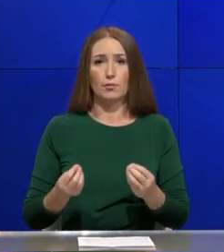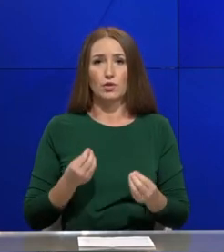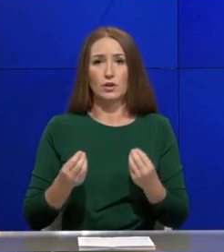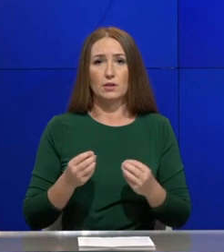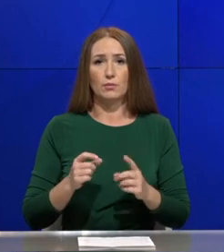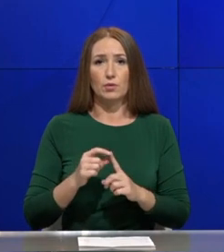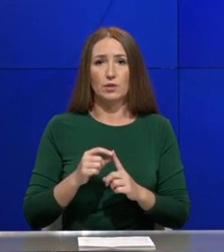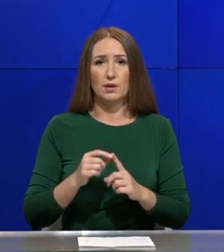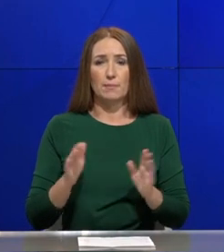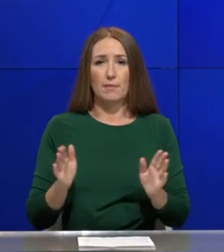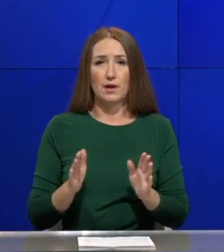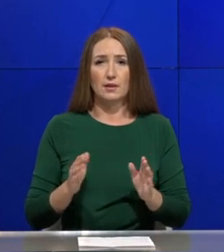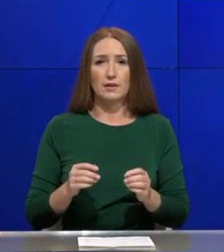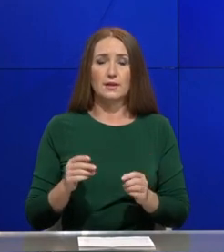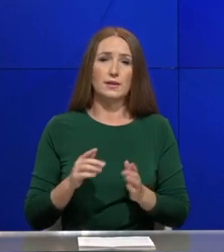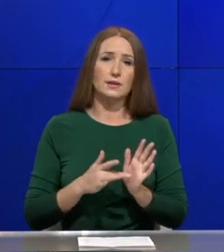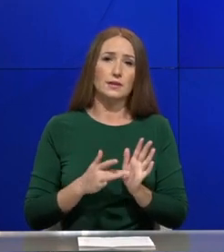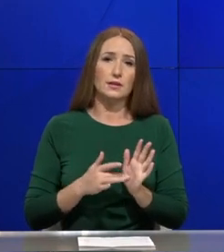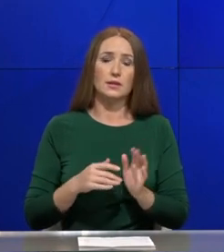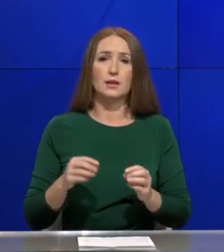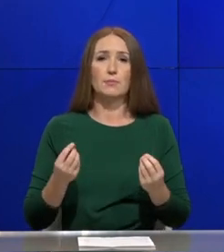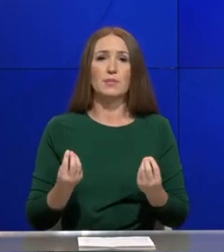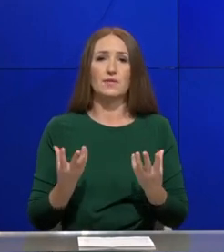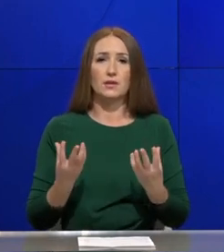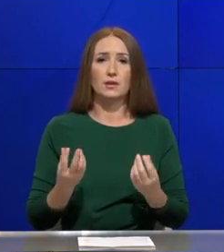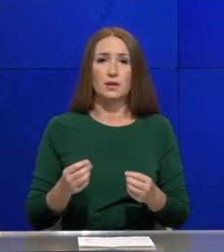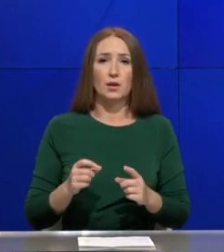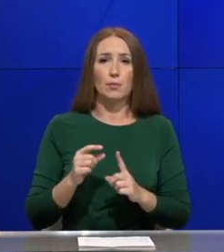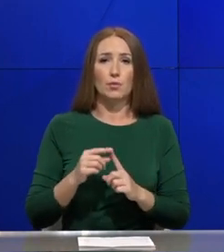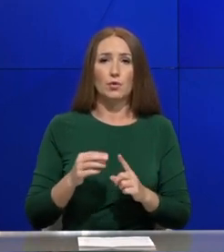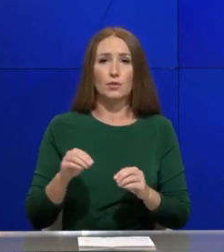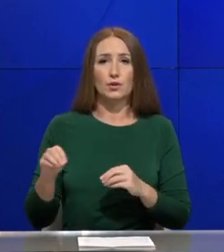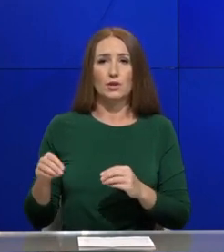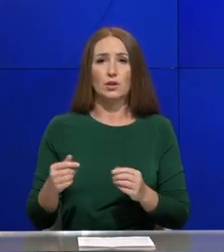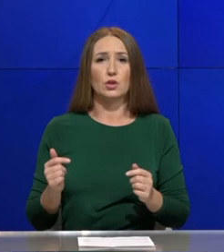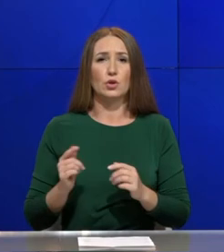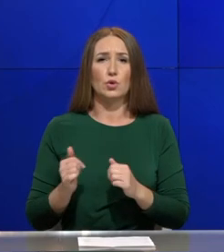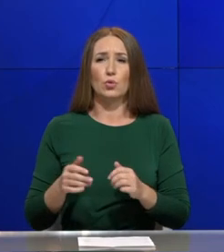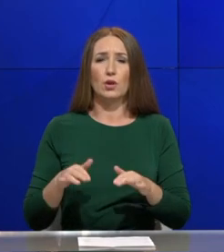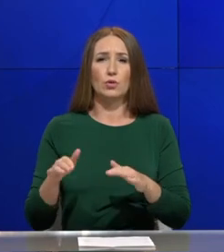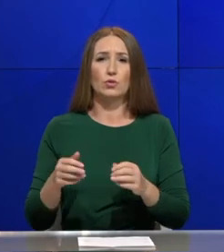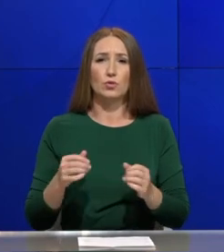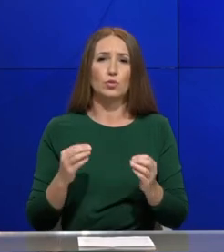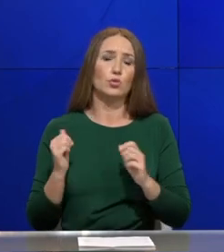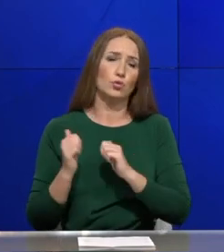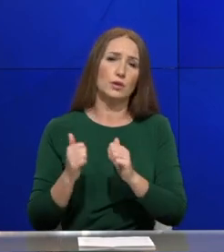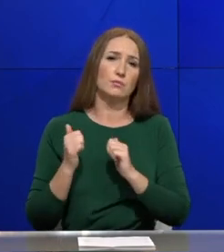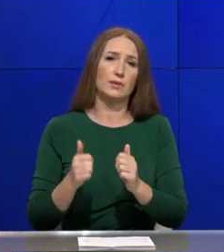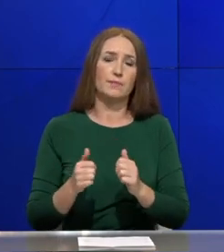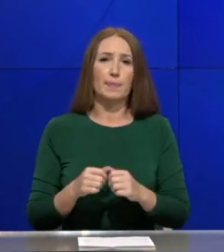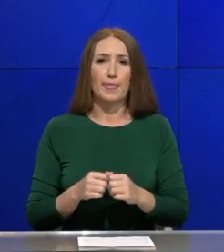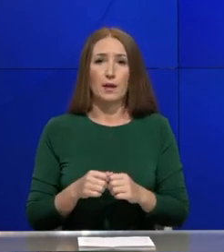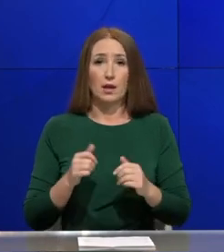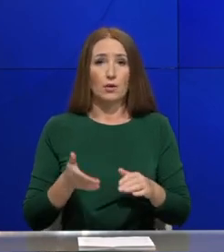razvoj male i srednje privrede, poljoprivredne proizvodnje i ruralnog turizma. Kada govorimo o